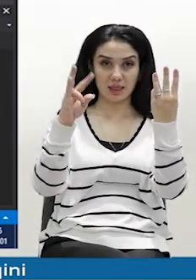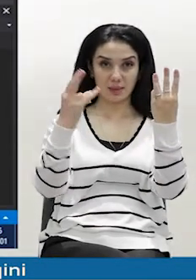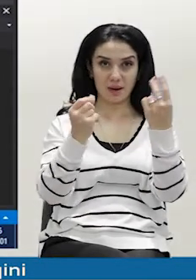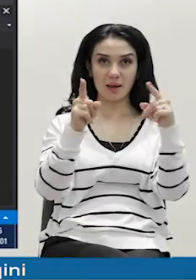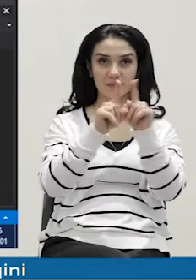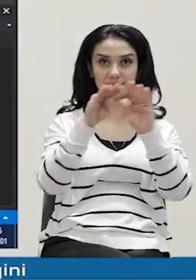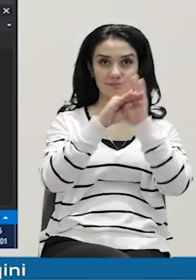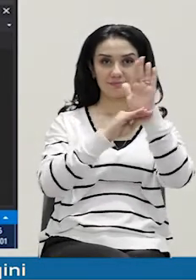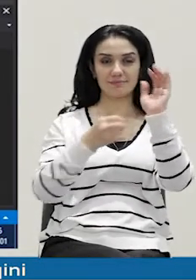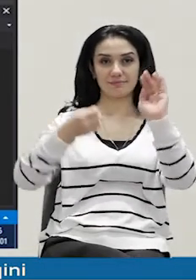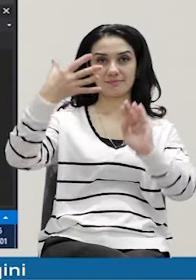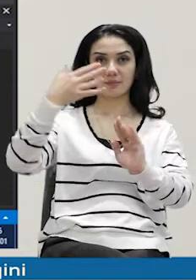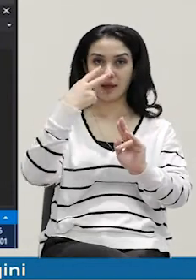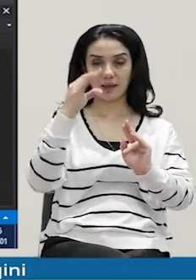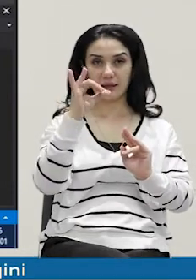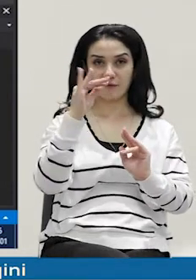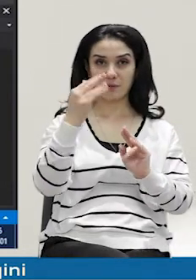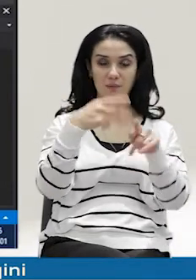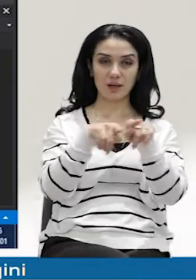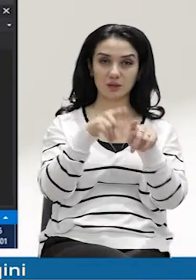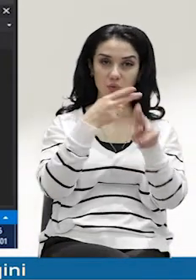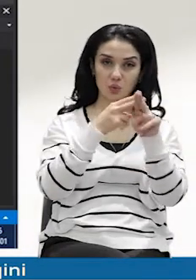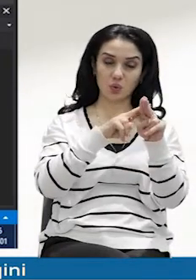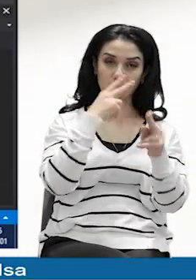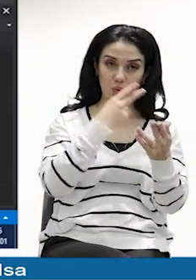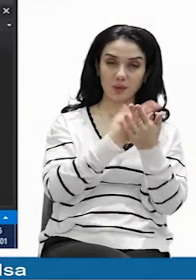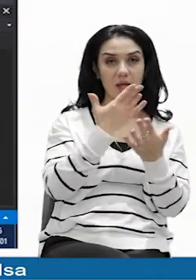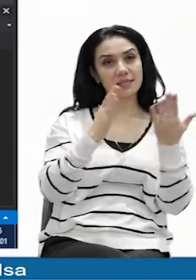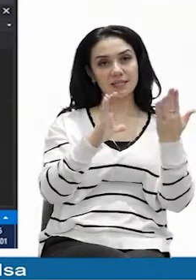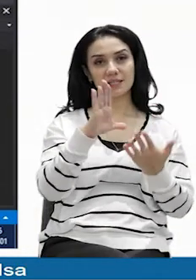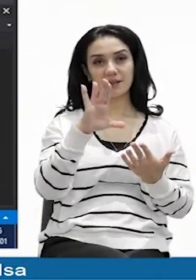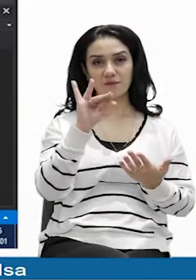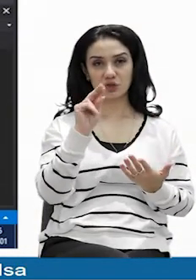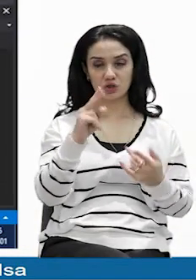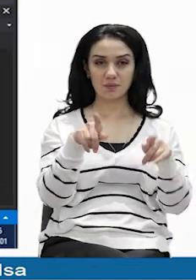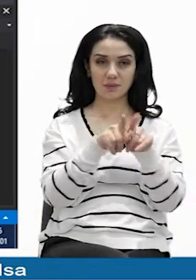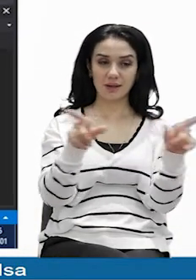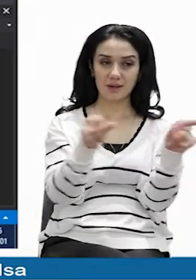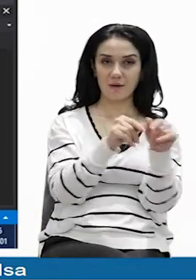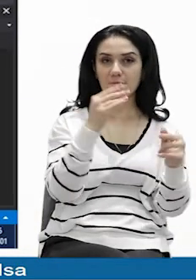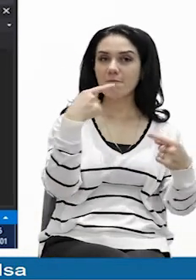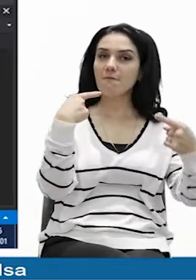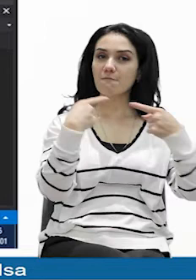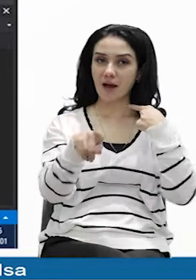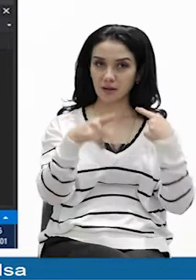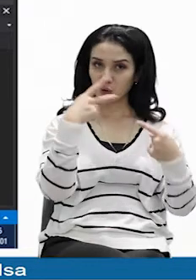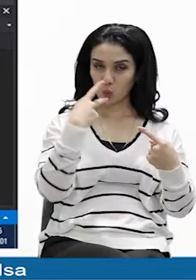biz oddiy if bilan birinchi ko'rib chiqamiz, keyin switch bilan farqini ko'ramiz. Hop, n agar